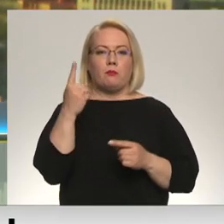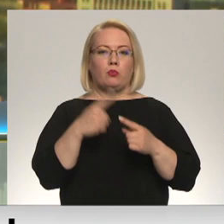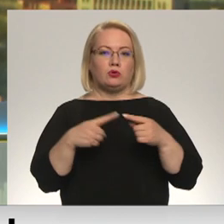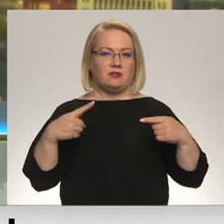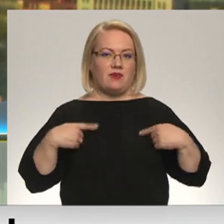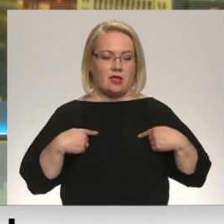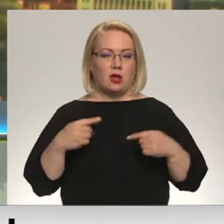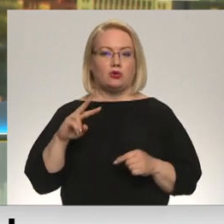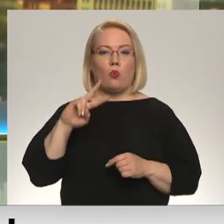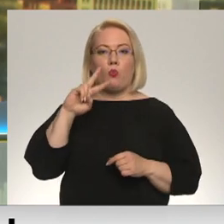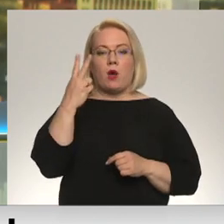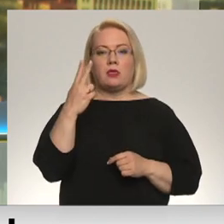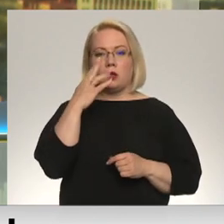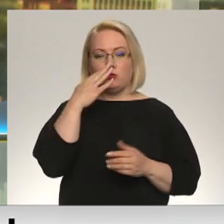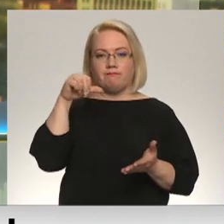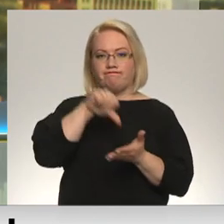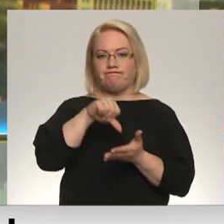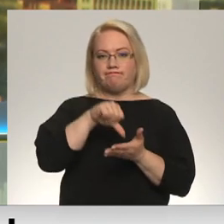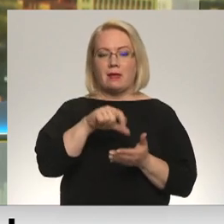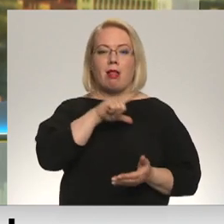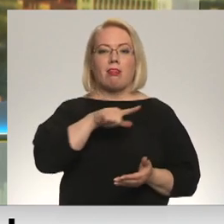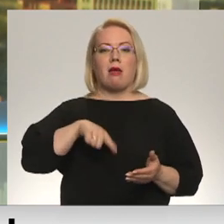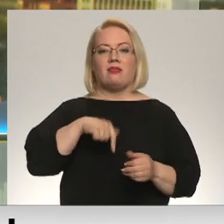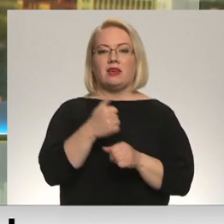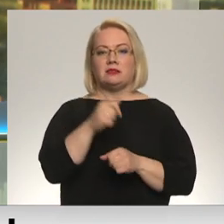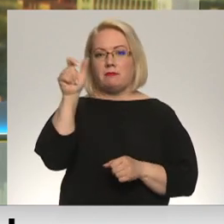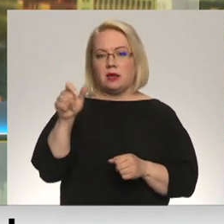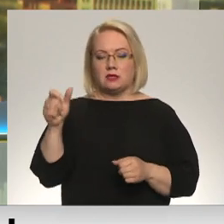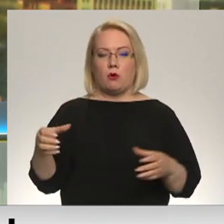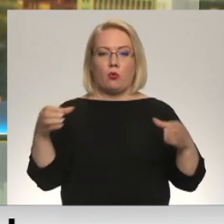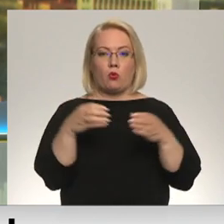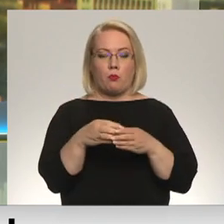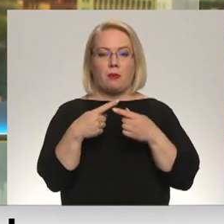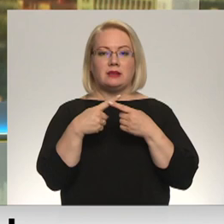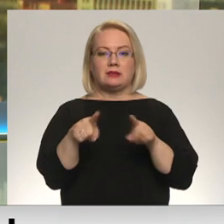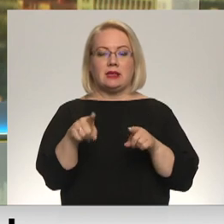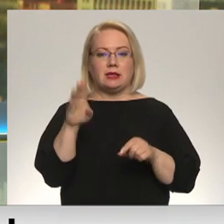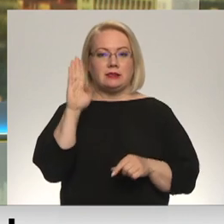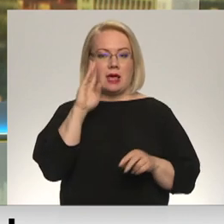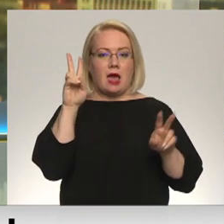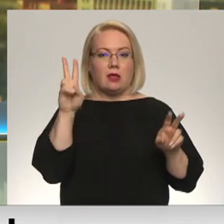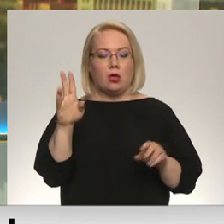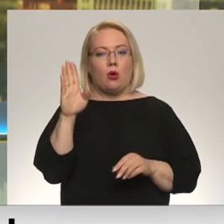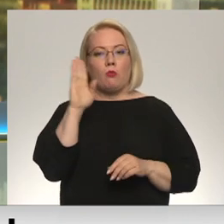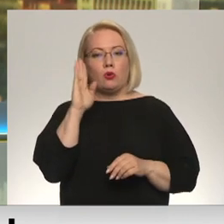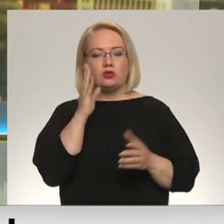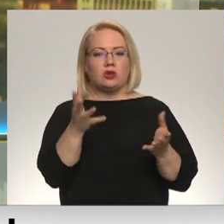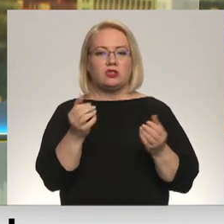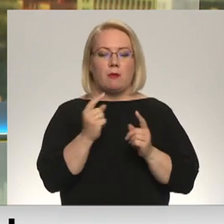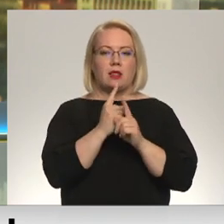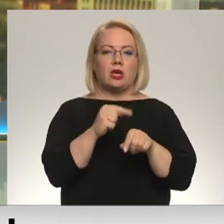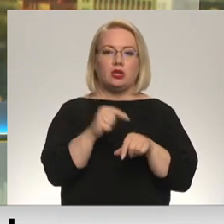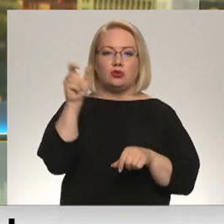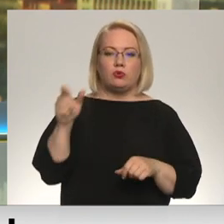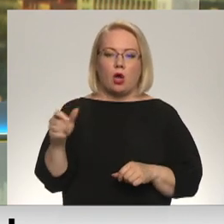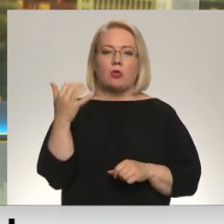ar otro kārtas numuru uzstāsies Latvijas pārstāvi grupa Citi zēni. Puiši saņēmuši līdzvietēju un ārzemju mediju uzmanību,